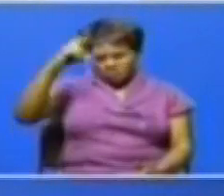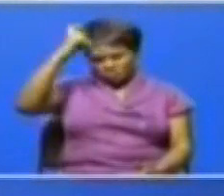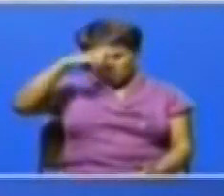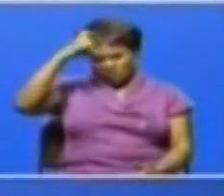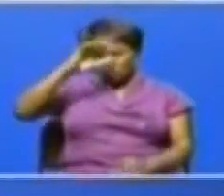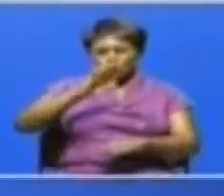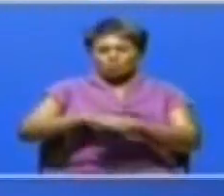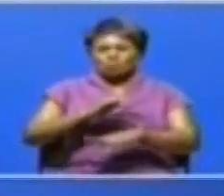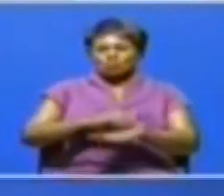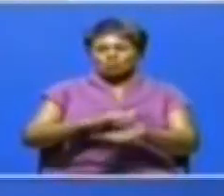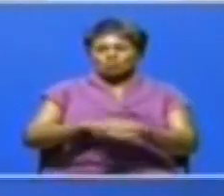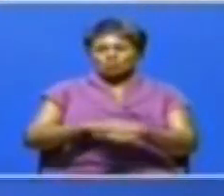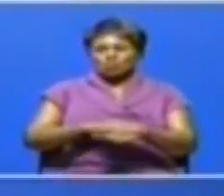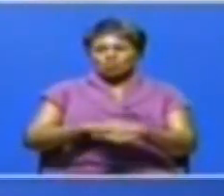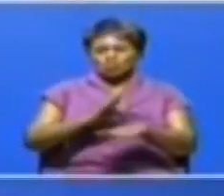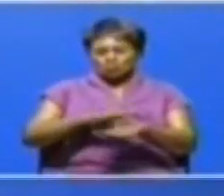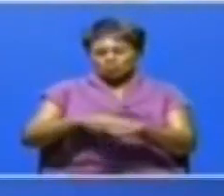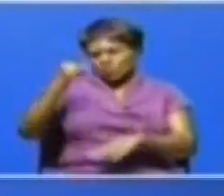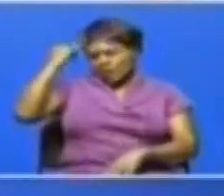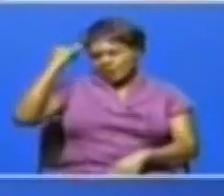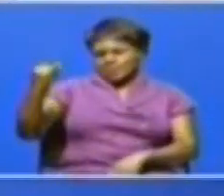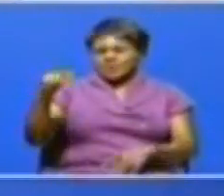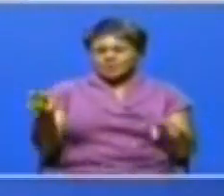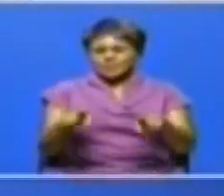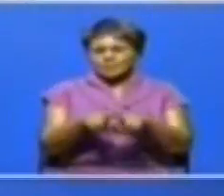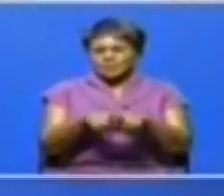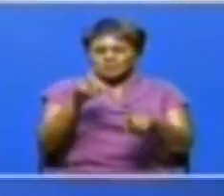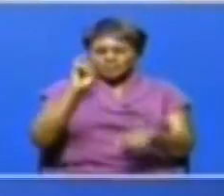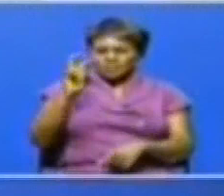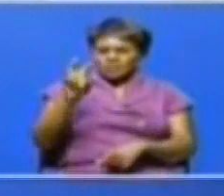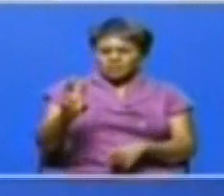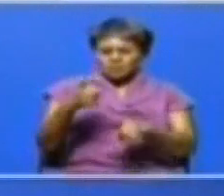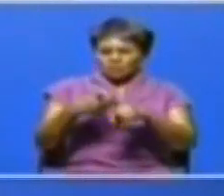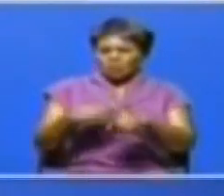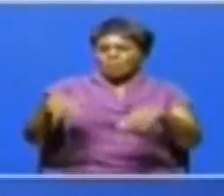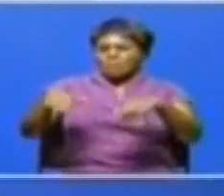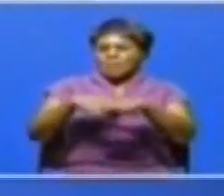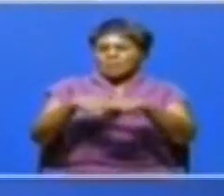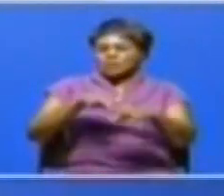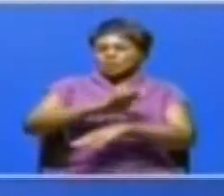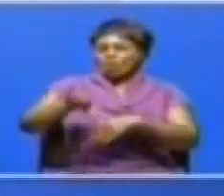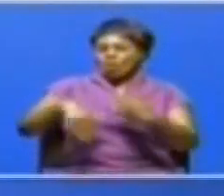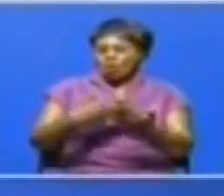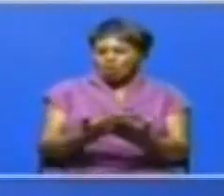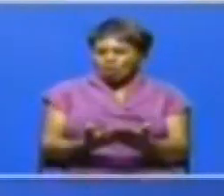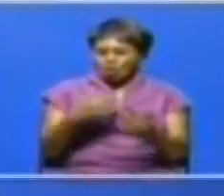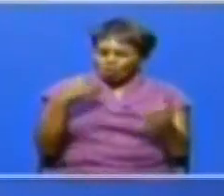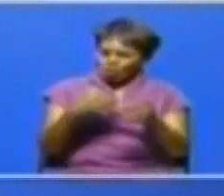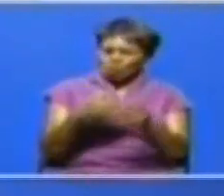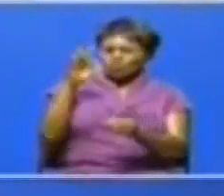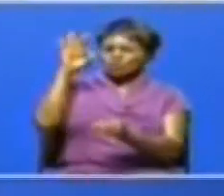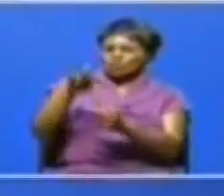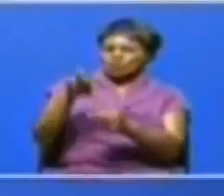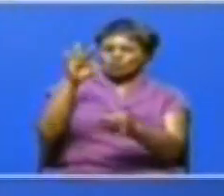na jambo ambaye lilikuwa lefaa sana. Na kama vioona kutoka kwa mbunge, karibu wote walimpigia